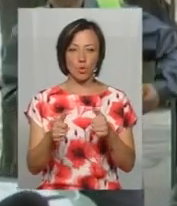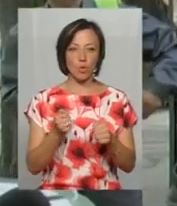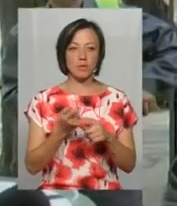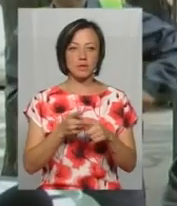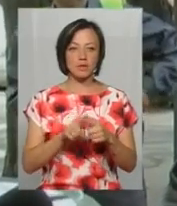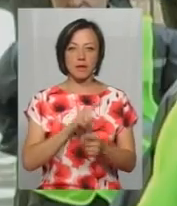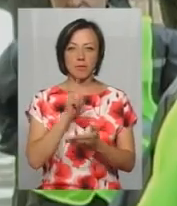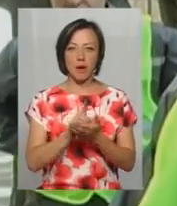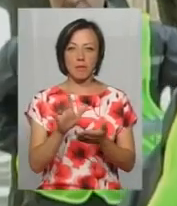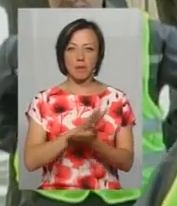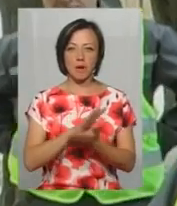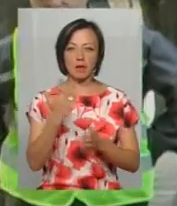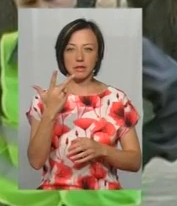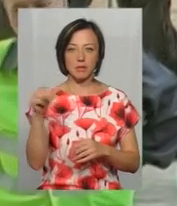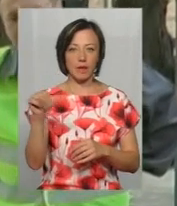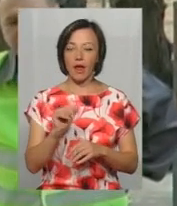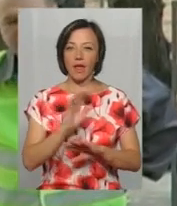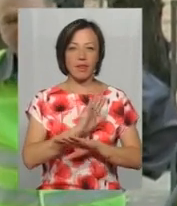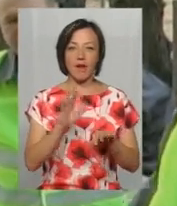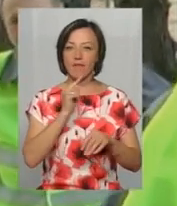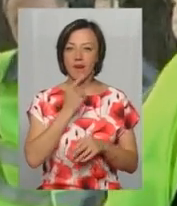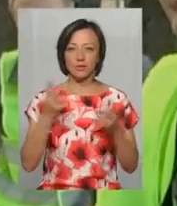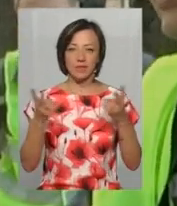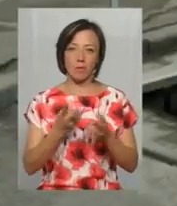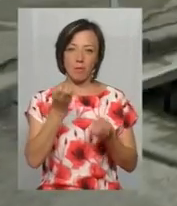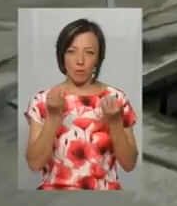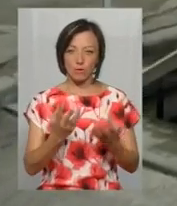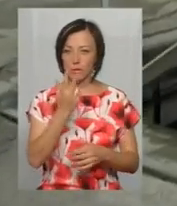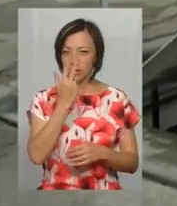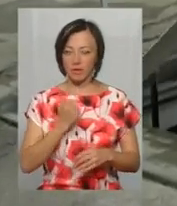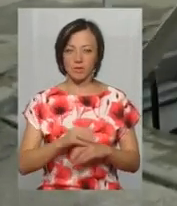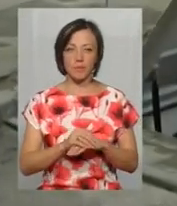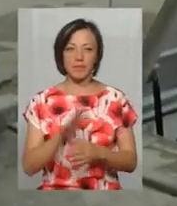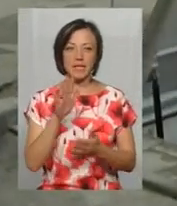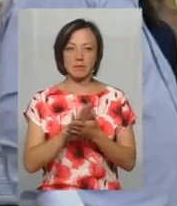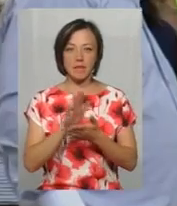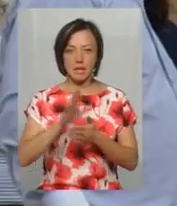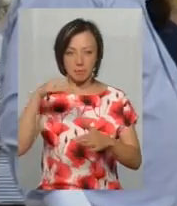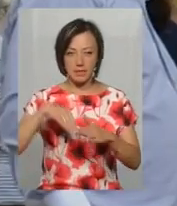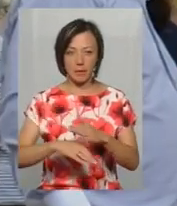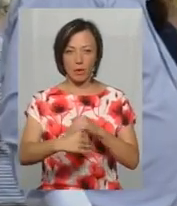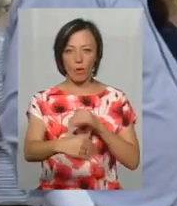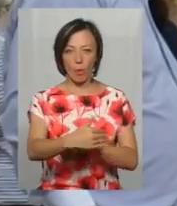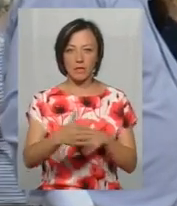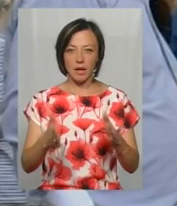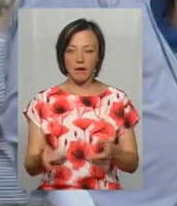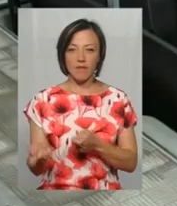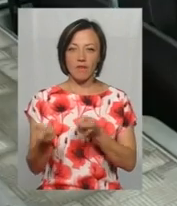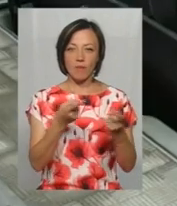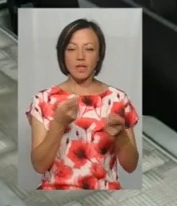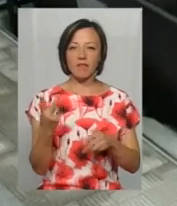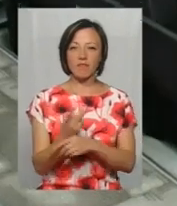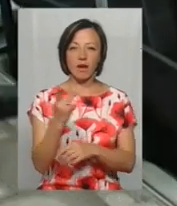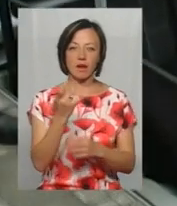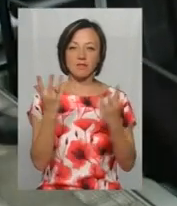маємо прибрати за 3 хвилини. Не важко, але треба до всього привикнути. Сміття з підземних контейнерів будуть вивозити двічі на день, а